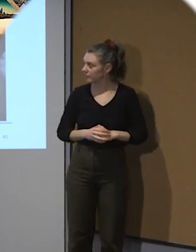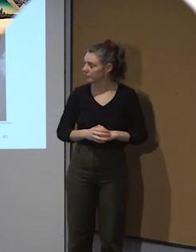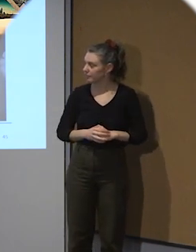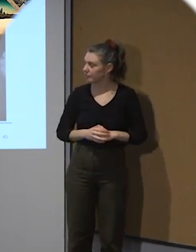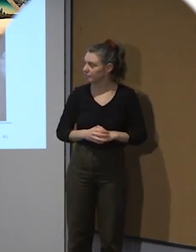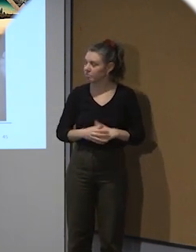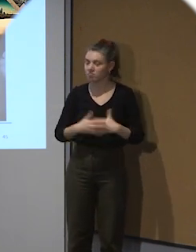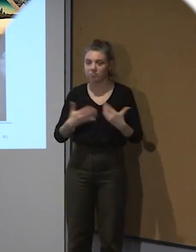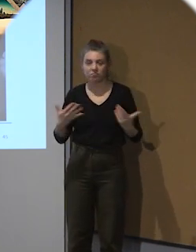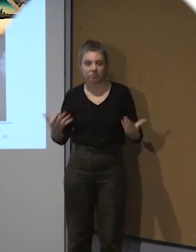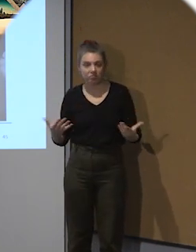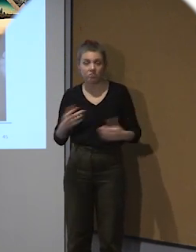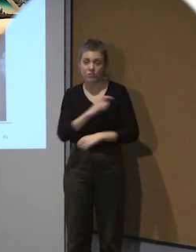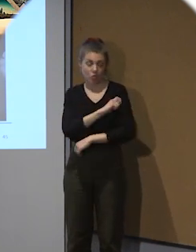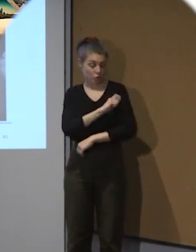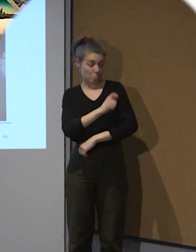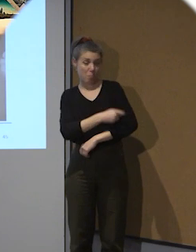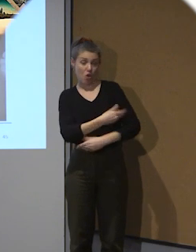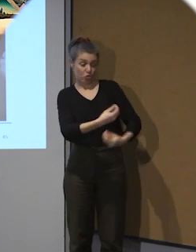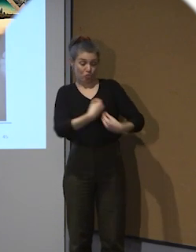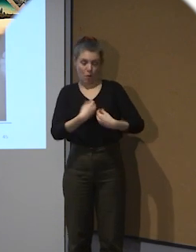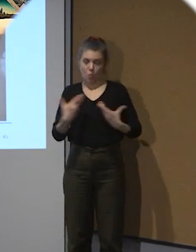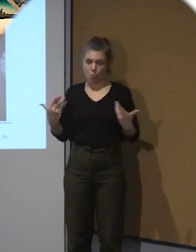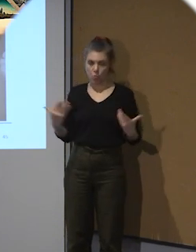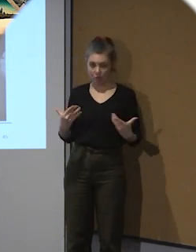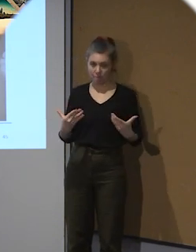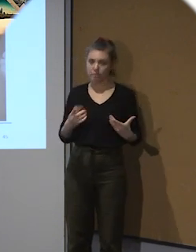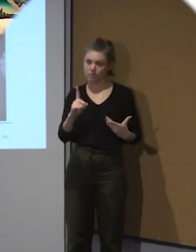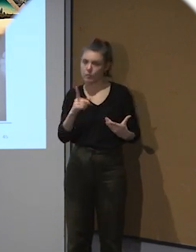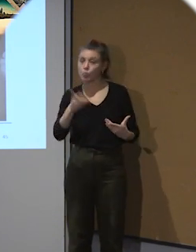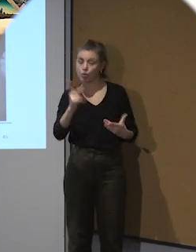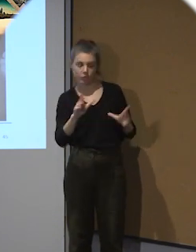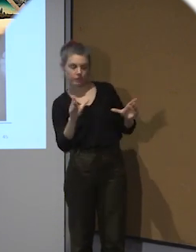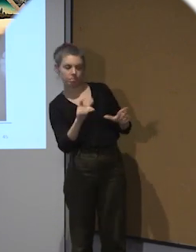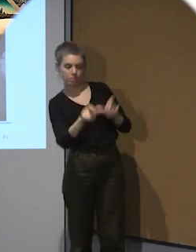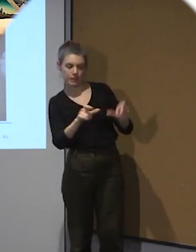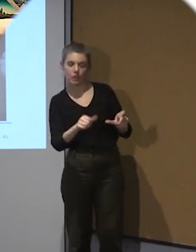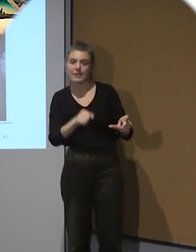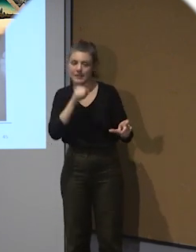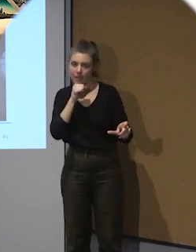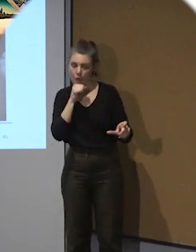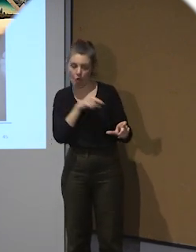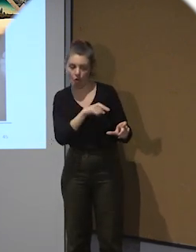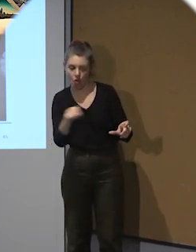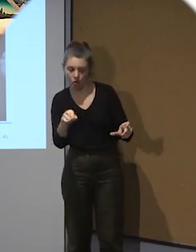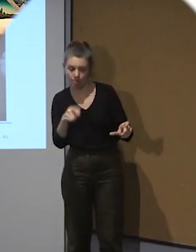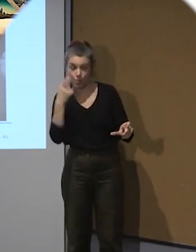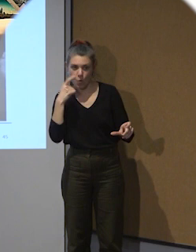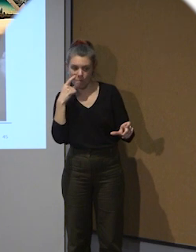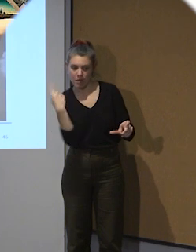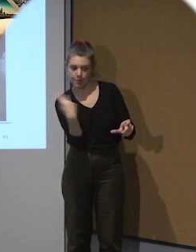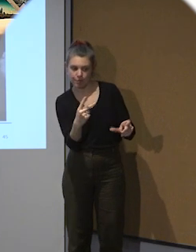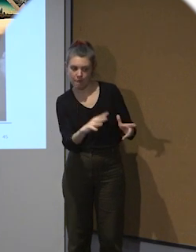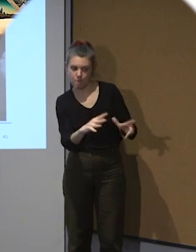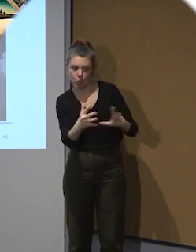personne à tout âge, mais particulièrement chez le senior, on va accorder de l'attention aux bénéfices qui vont être au niveau de